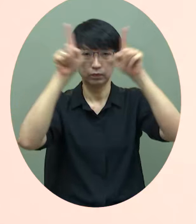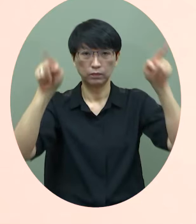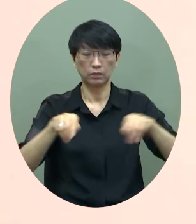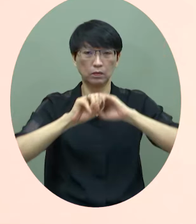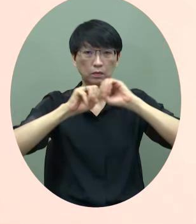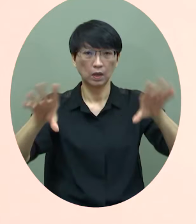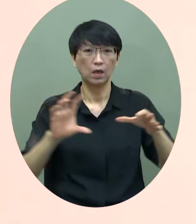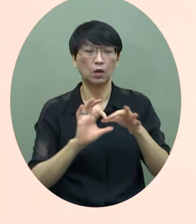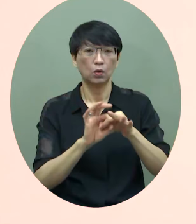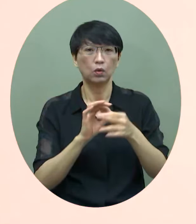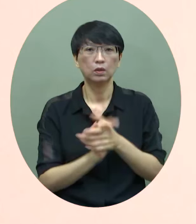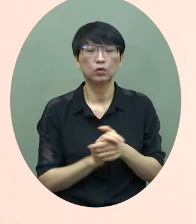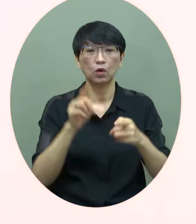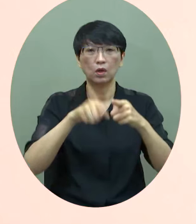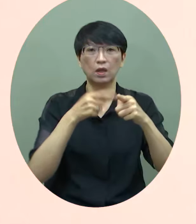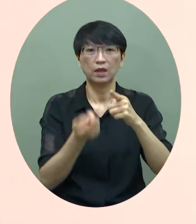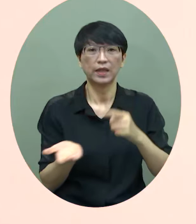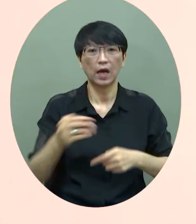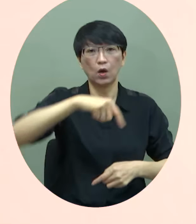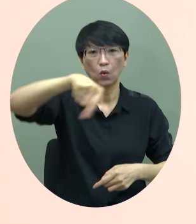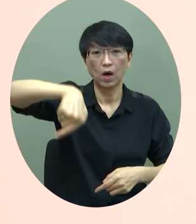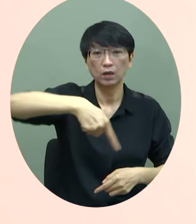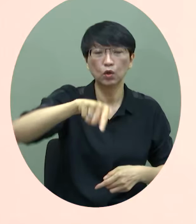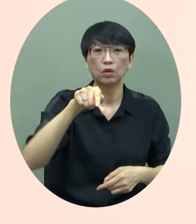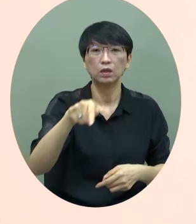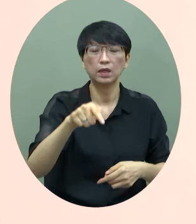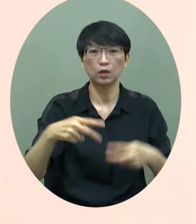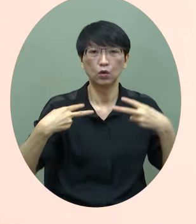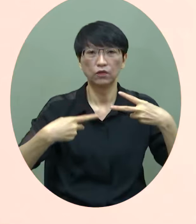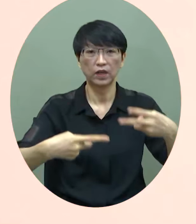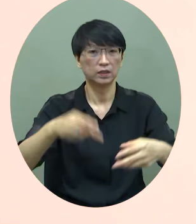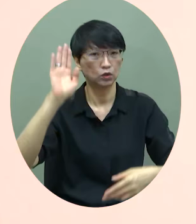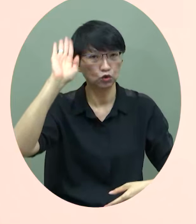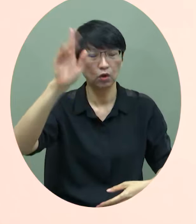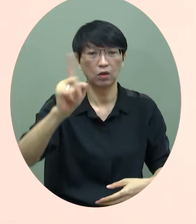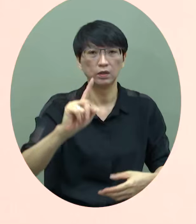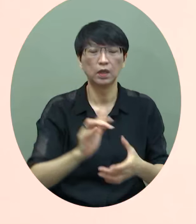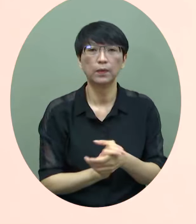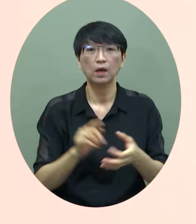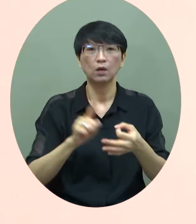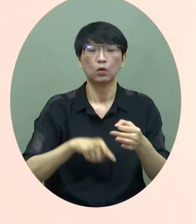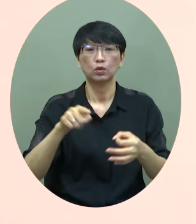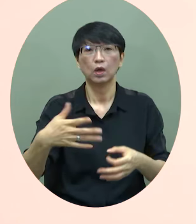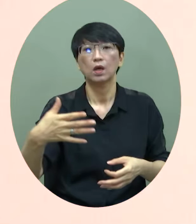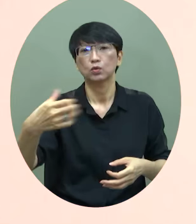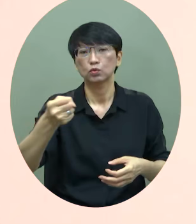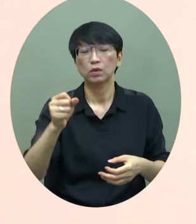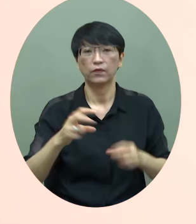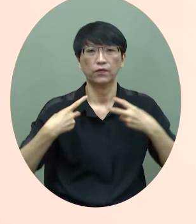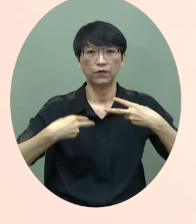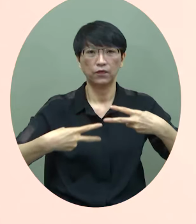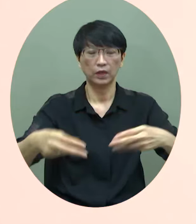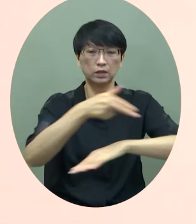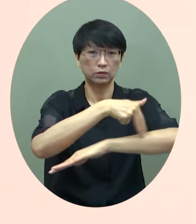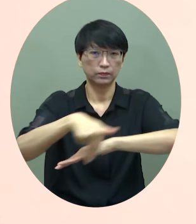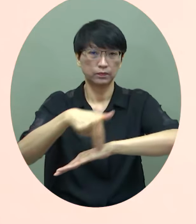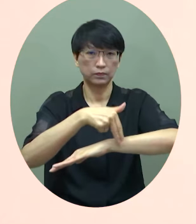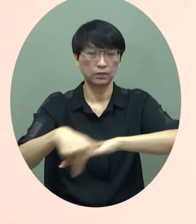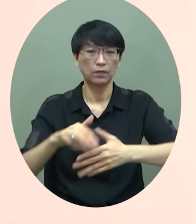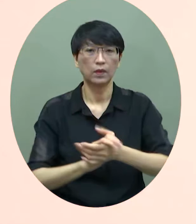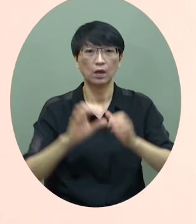著討論粵港澳大灣區未來的發展韓政府總理對於粵港澳大灣區發展規劃綱要